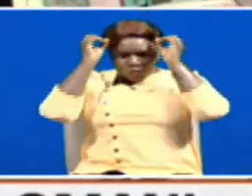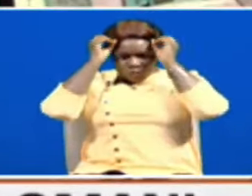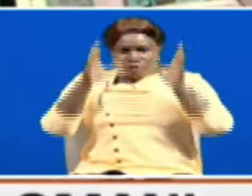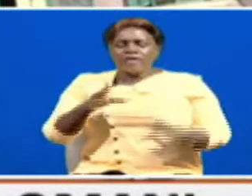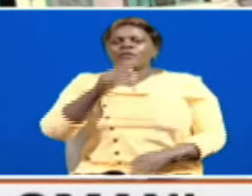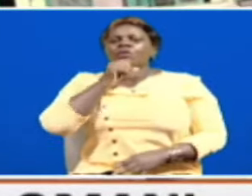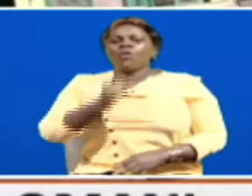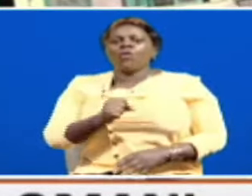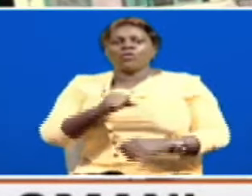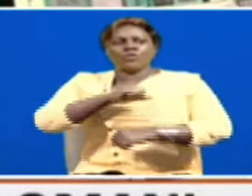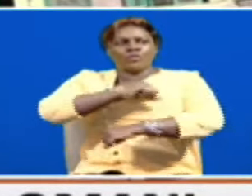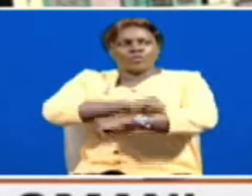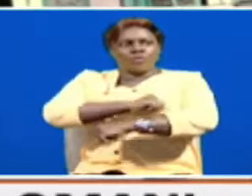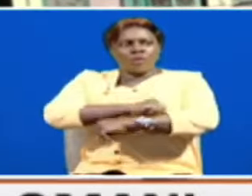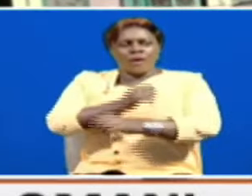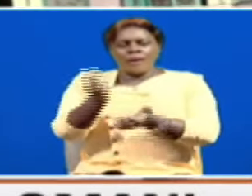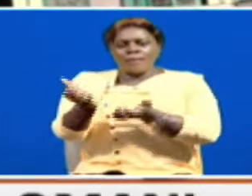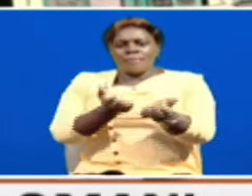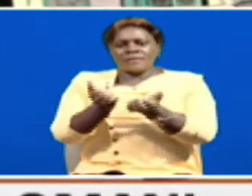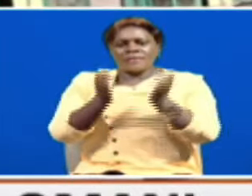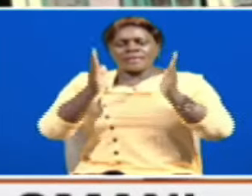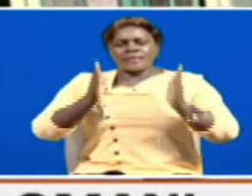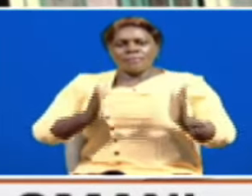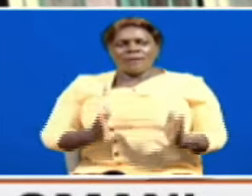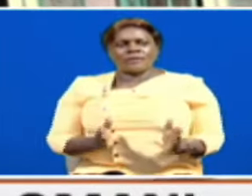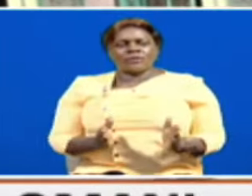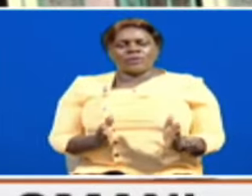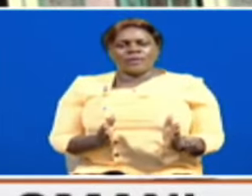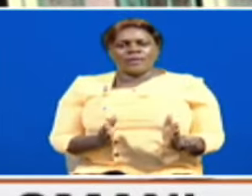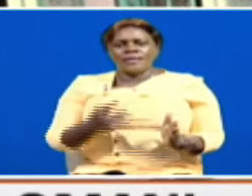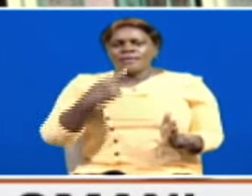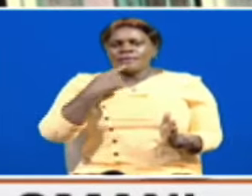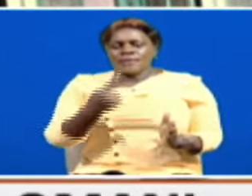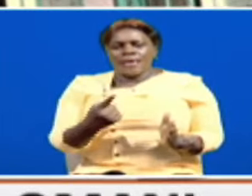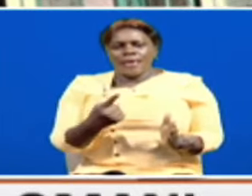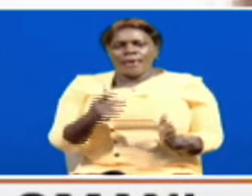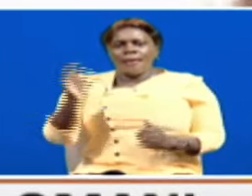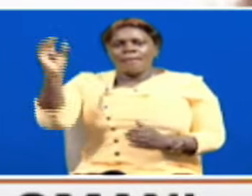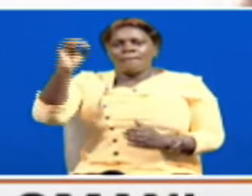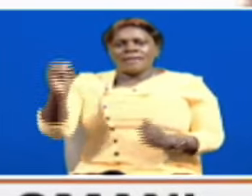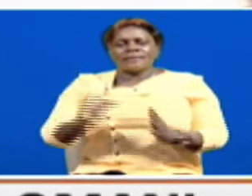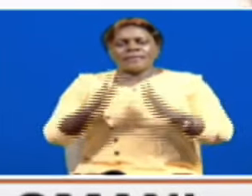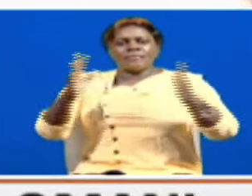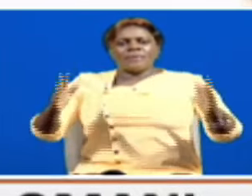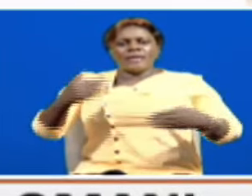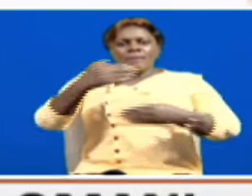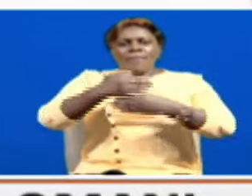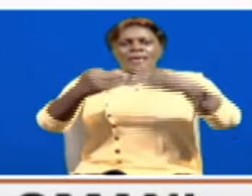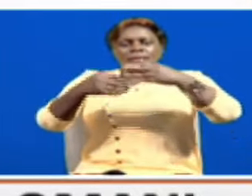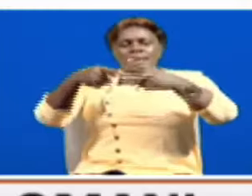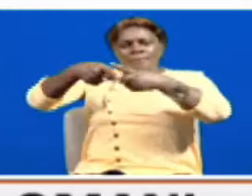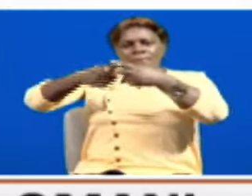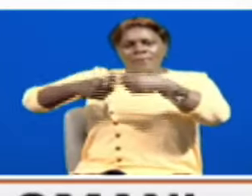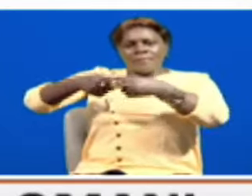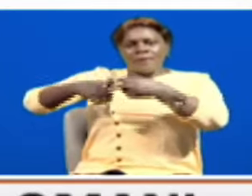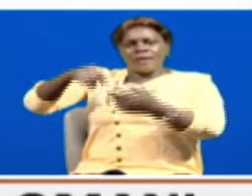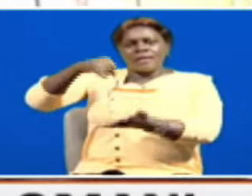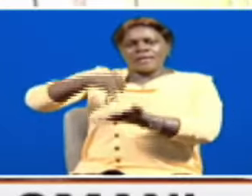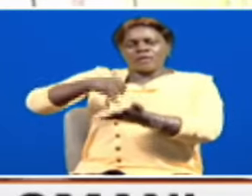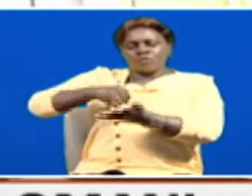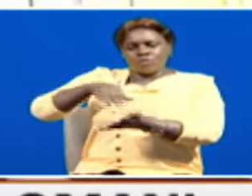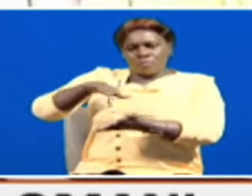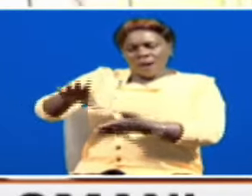zamani wa shule hiyo, mwekezaji huyo Ahmed Jama Abdi amesema asilimia kubwa ya ujenzi wa kiwanda hicho utahusisha